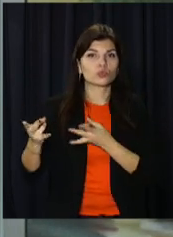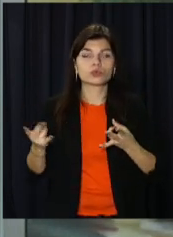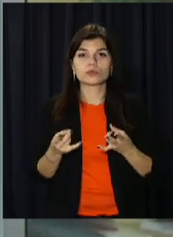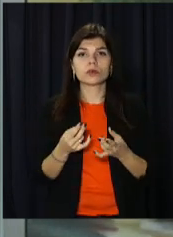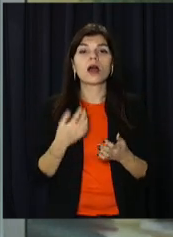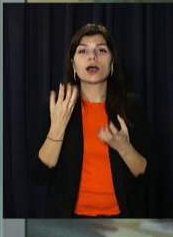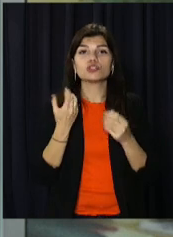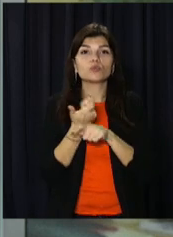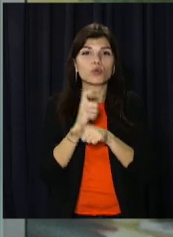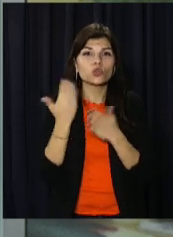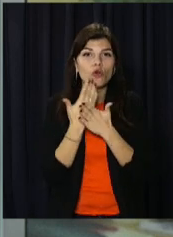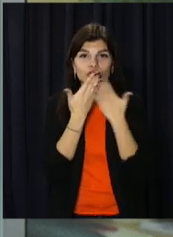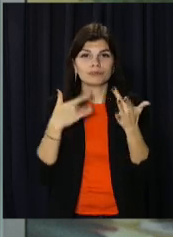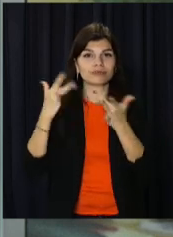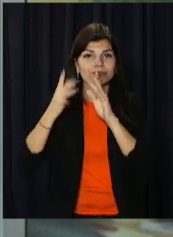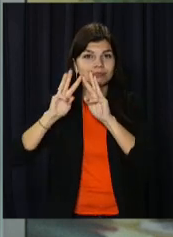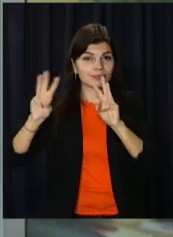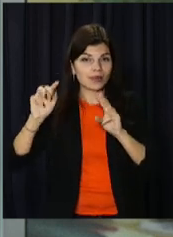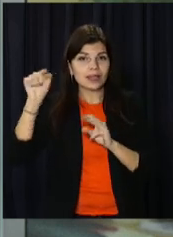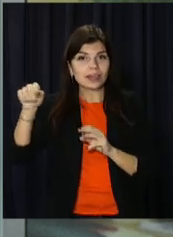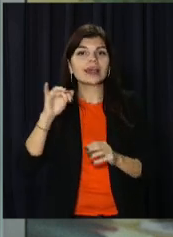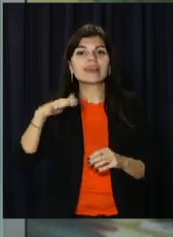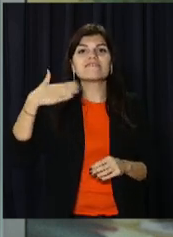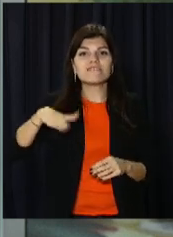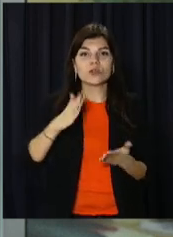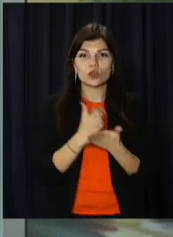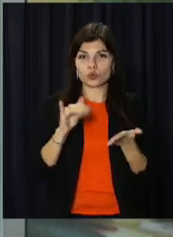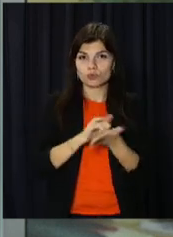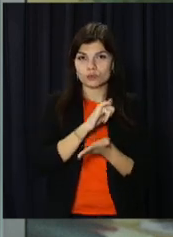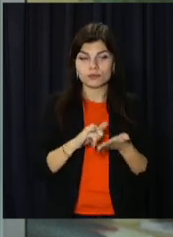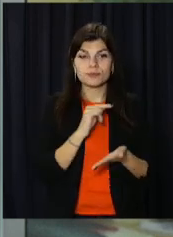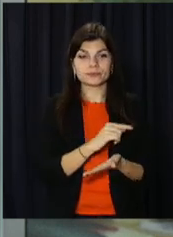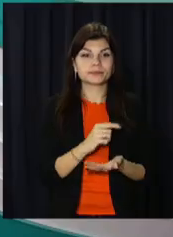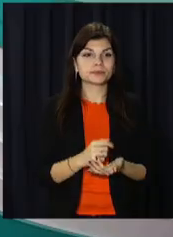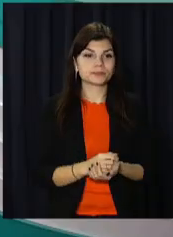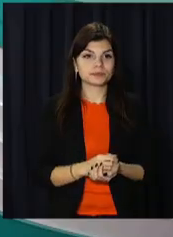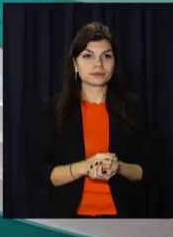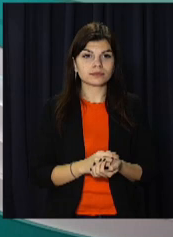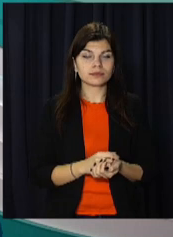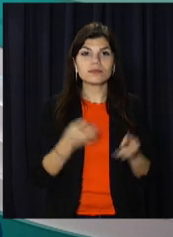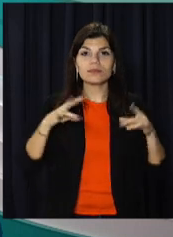на нашому сайті opentv.media. Сюжети переглядайте на нашому YouTube-каналі.